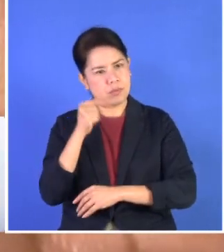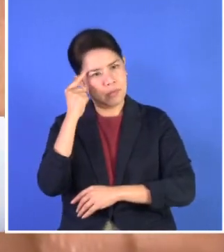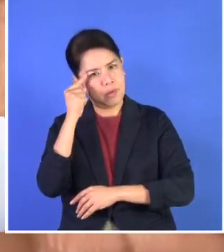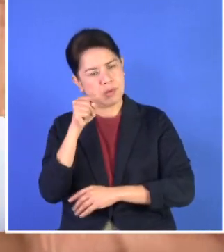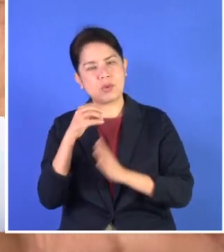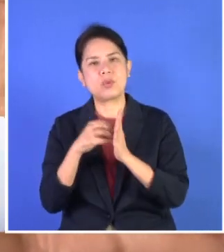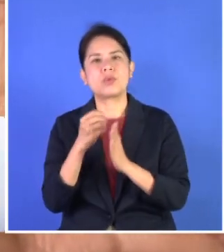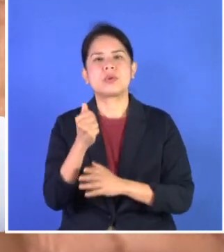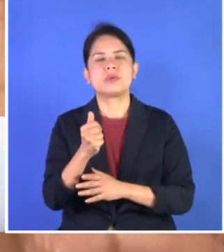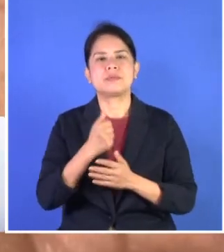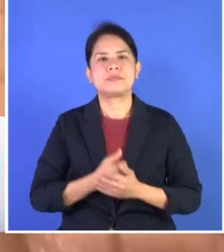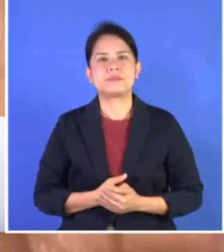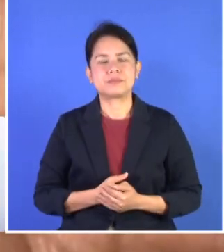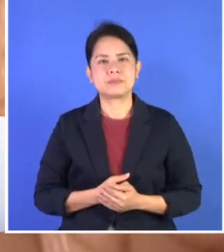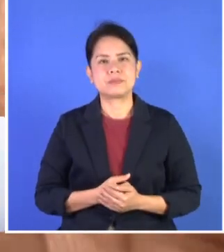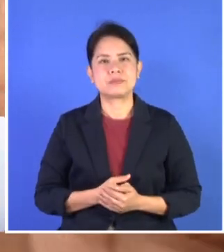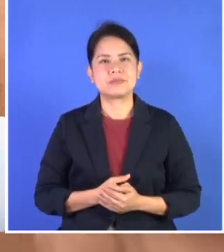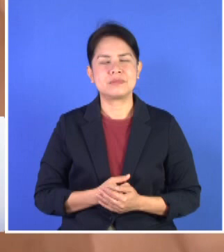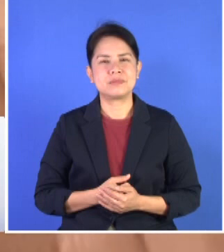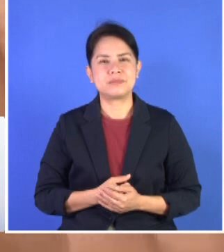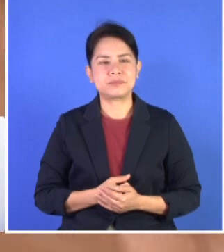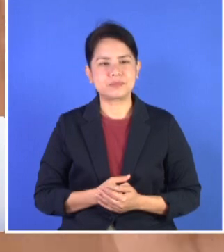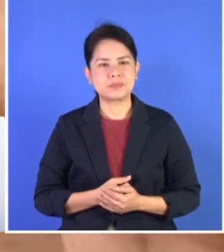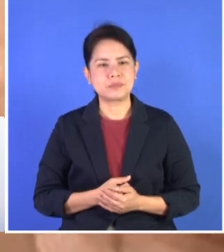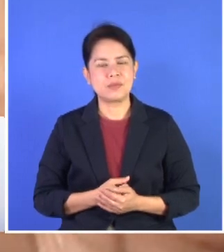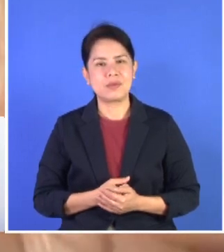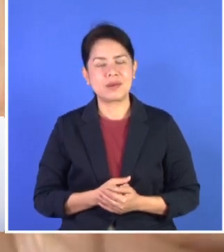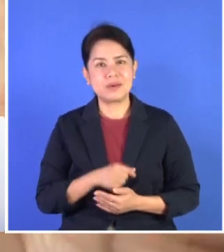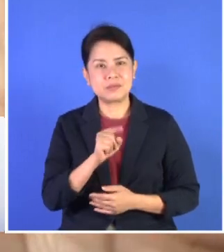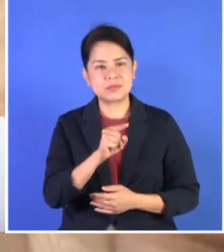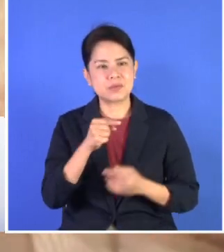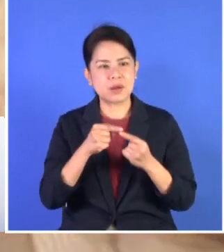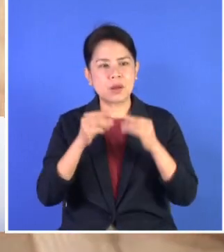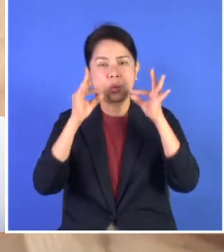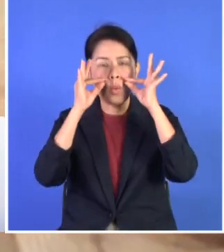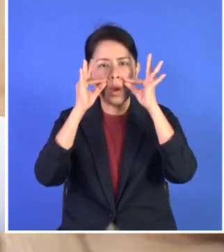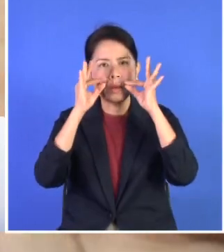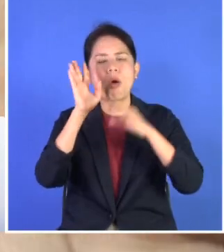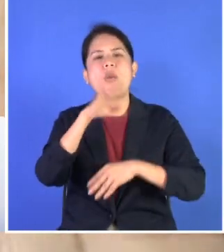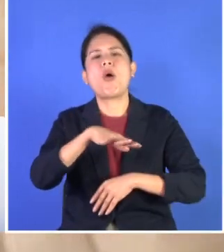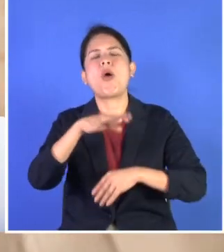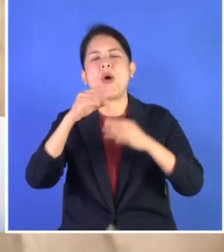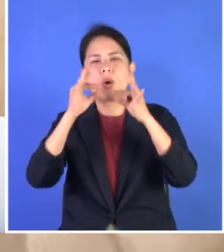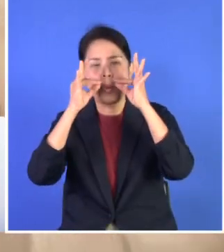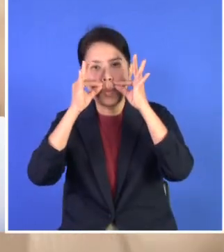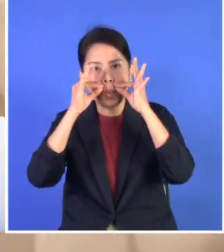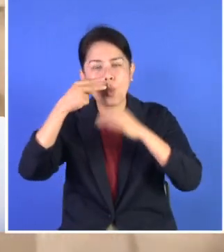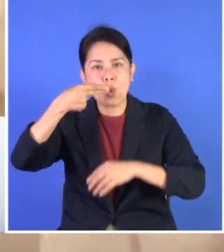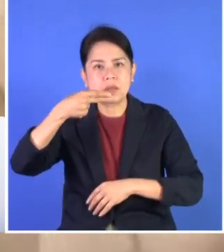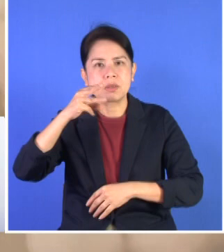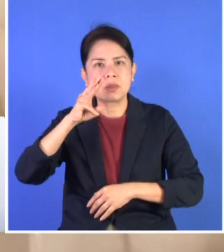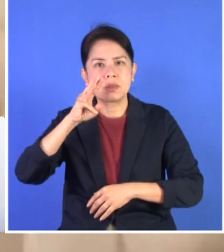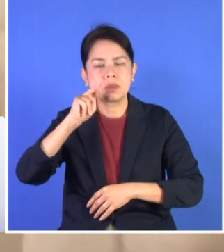ไม่ใช่นวดนวดกหนวดหรือนวดหนวดอหนวดเคยให้หนวดเออหนวด